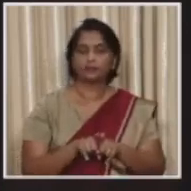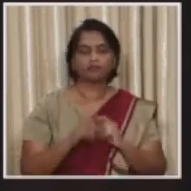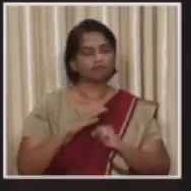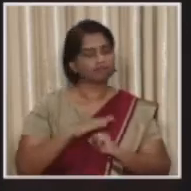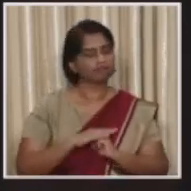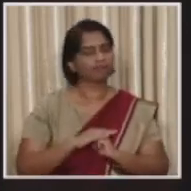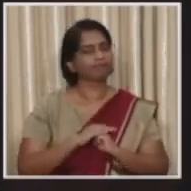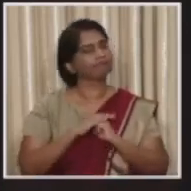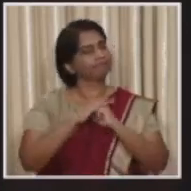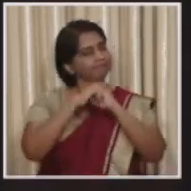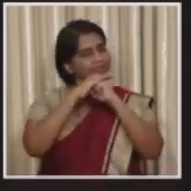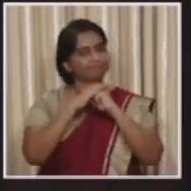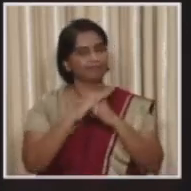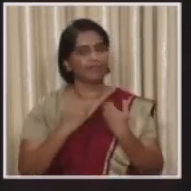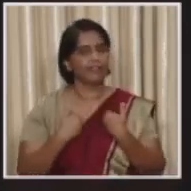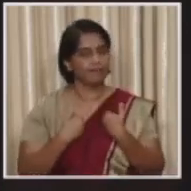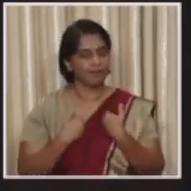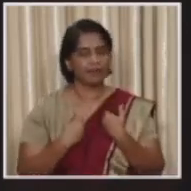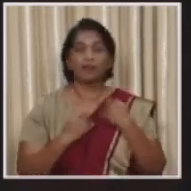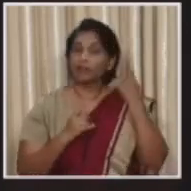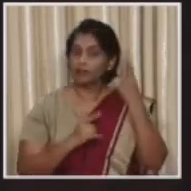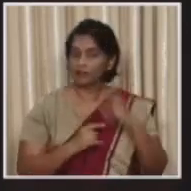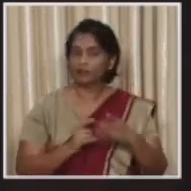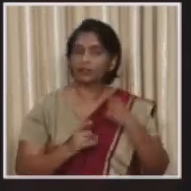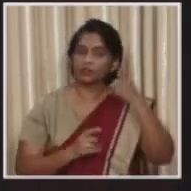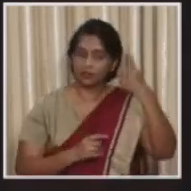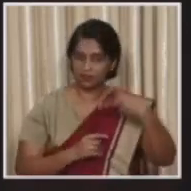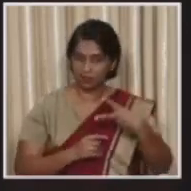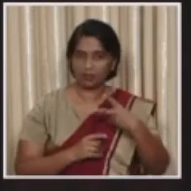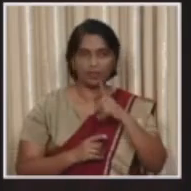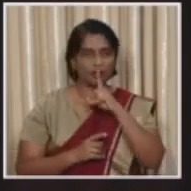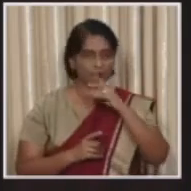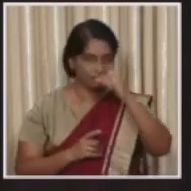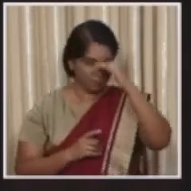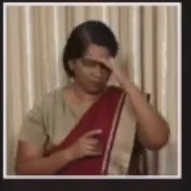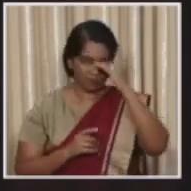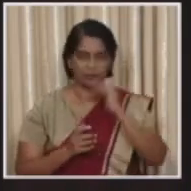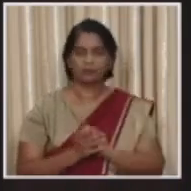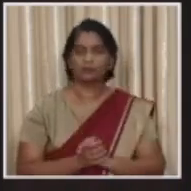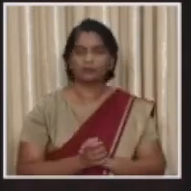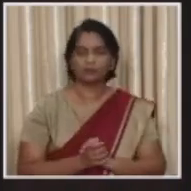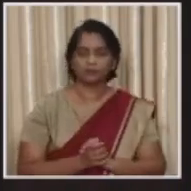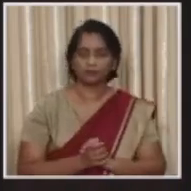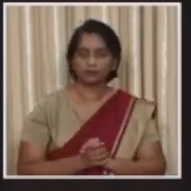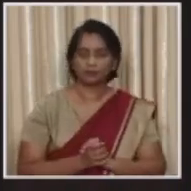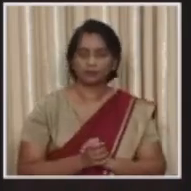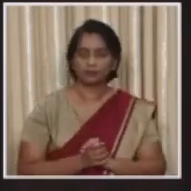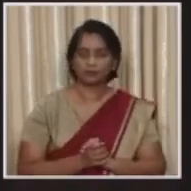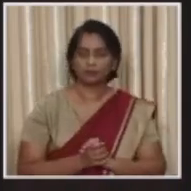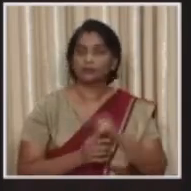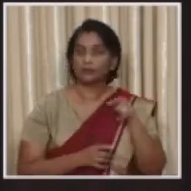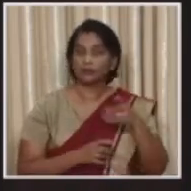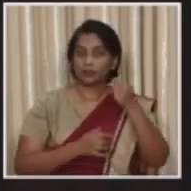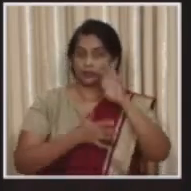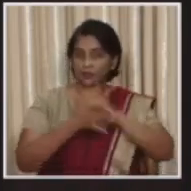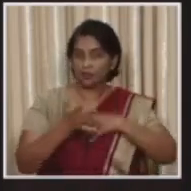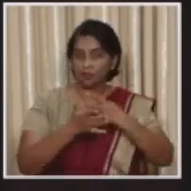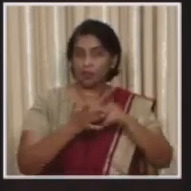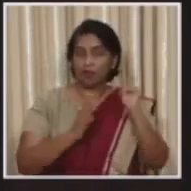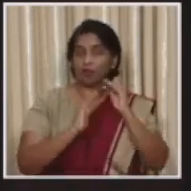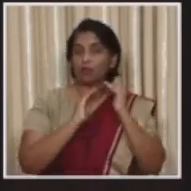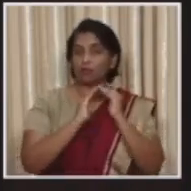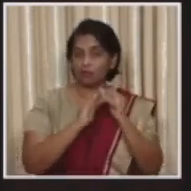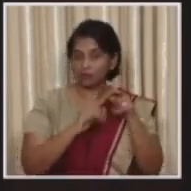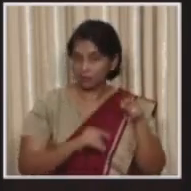ප්‍රවර්ධනය කරලා තියෙනවා. ඒ නිසා නියෝජ්‍ය කතානායකතුමනි, මේ අයවැය කාර්යාලයට